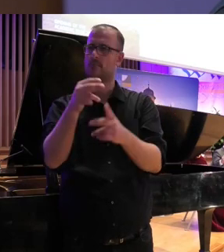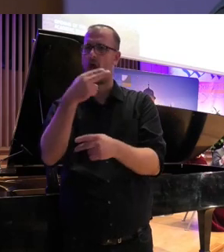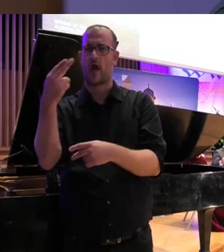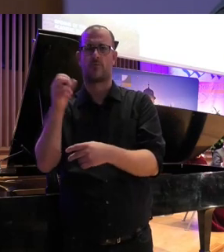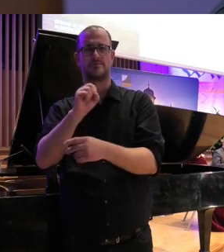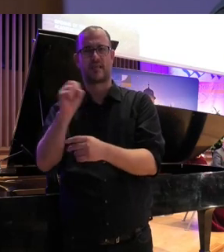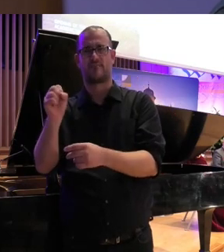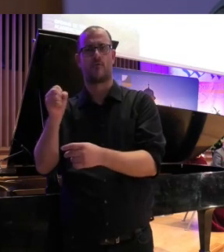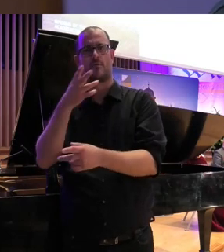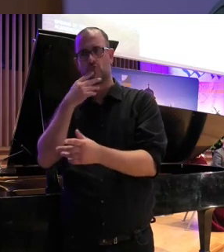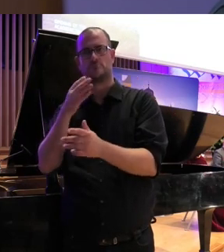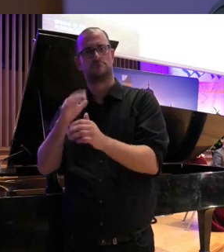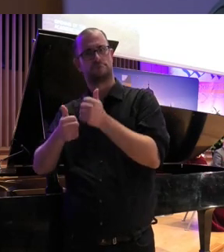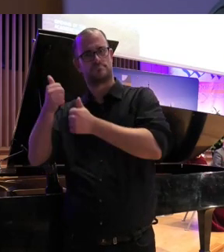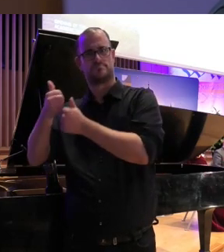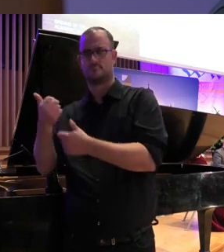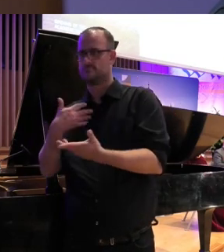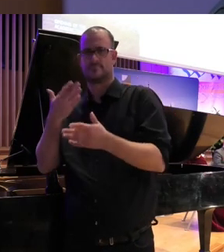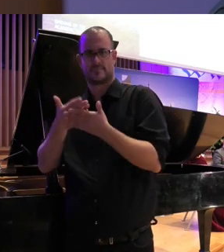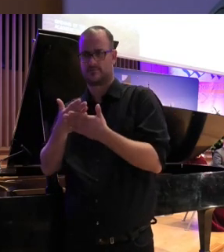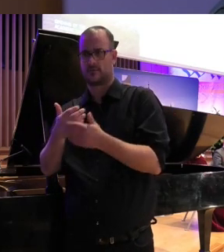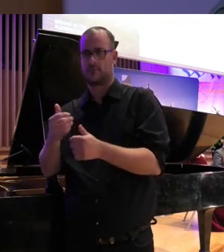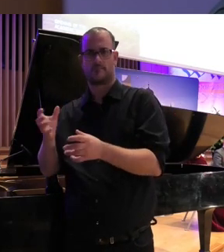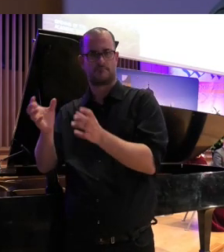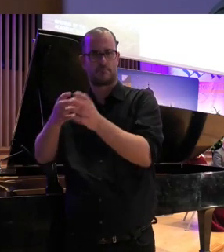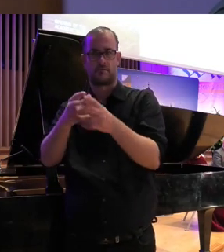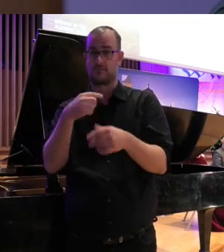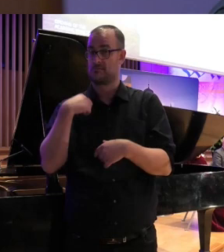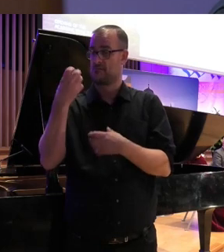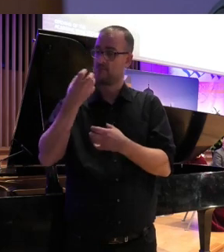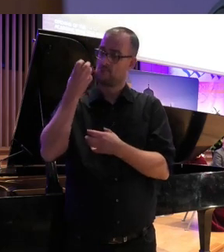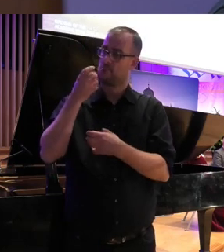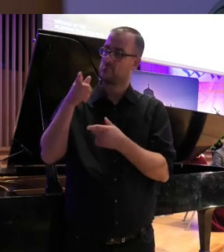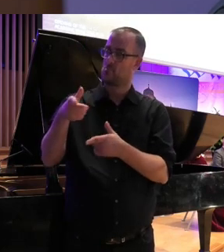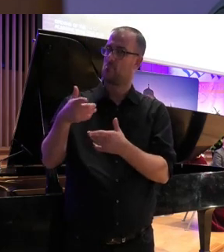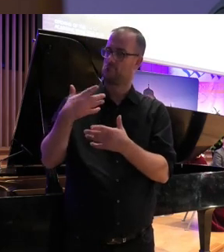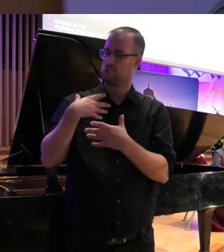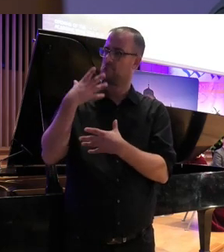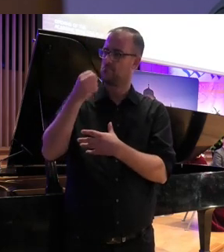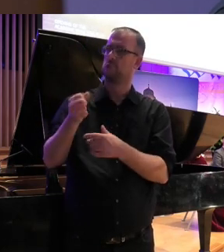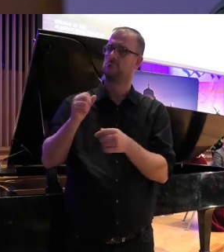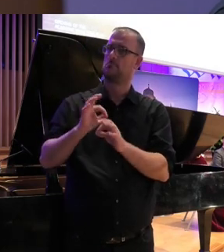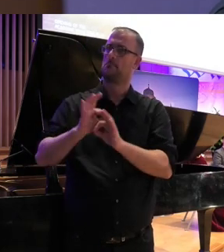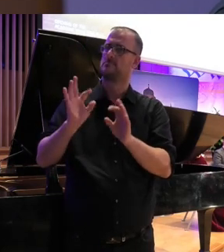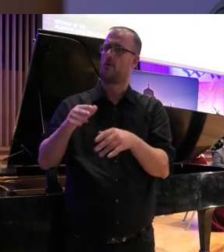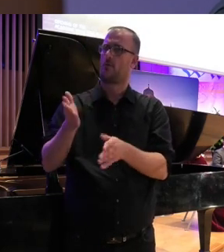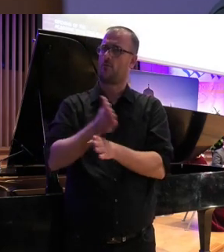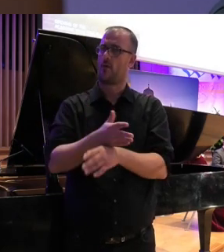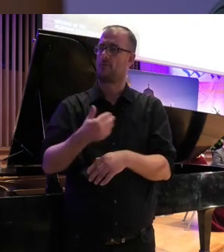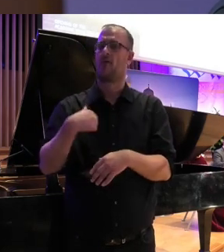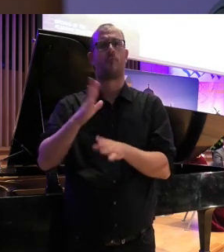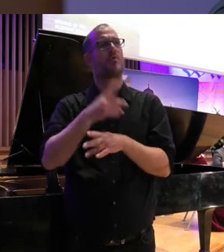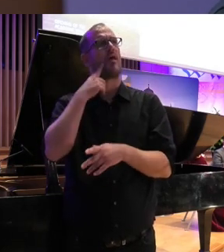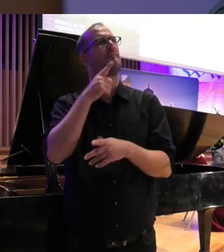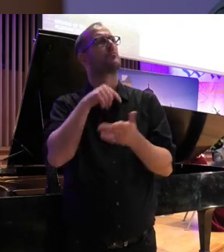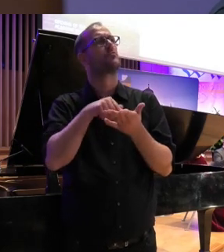Stanford mitzukommen. Und da habe ich festgestellt, das klappt besser als gedacht. Meine Sorge war übrigens am Anfang, das klappt nicht wegen der Verteiltheit. Wir leben ja